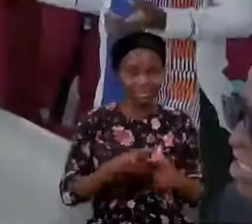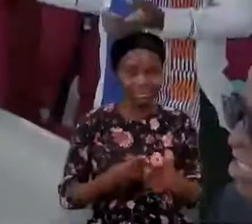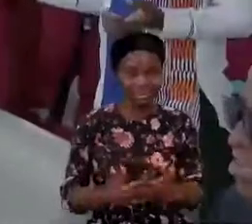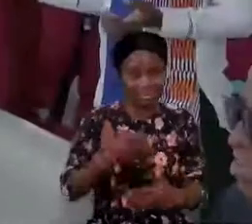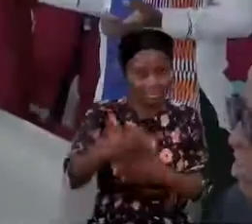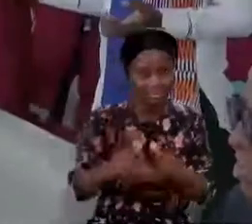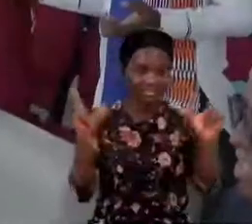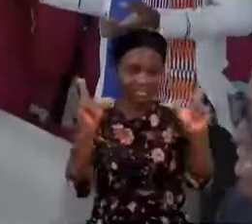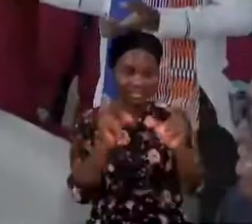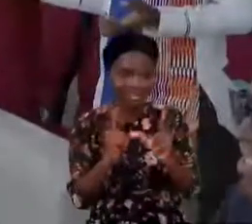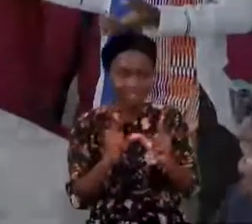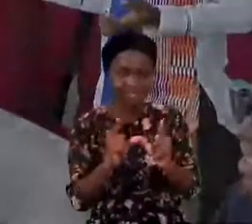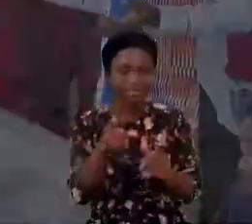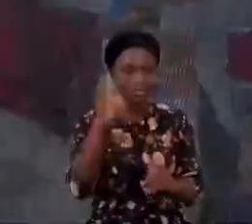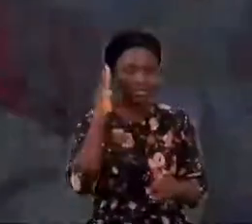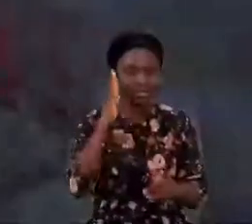tu as un véhicule.